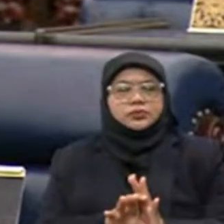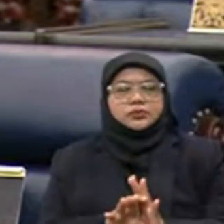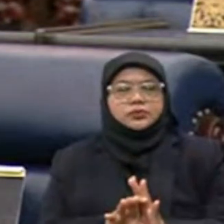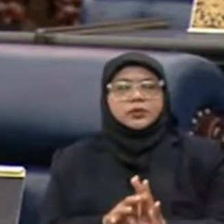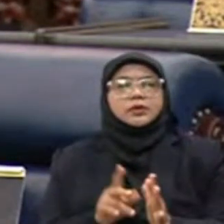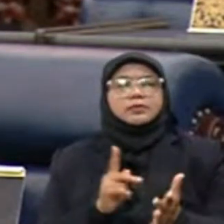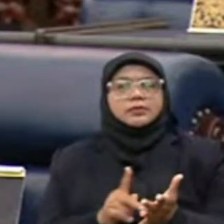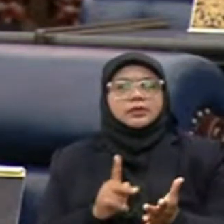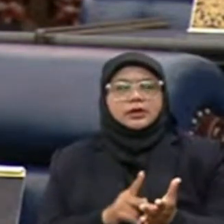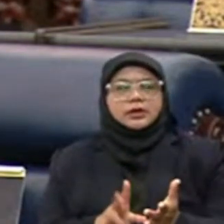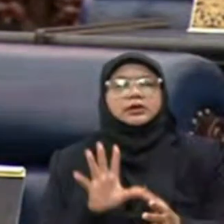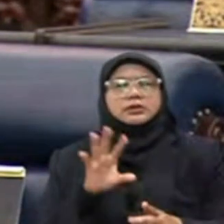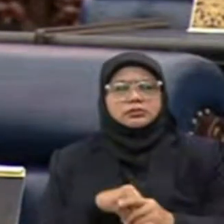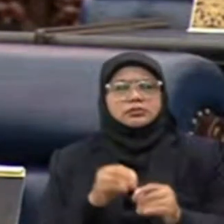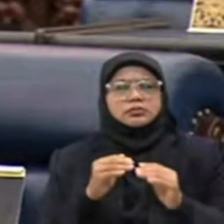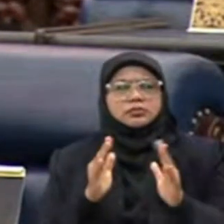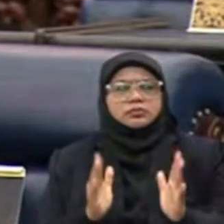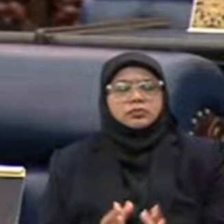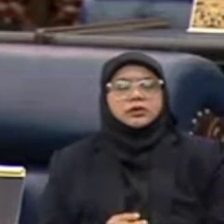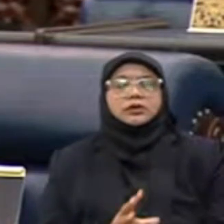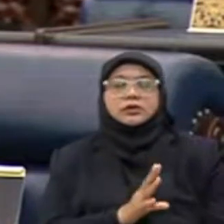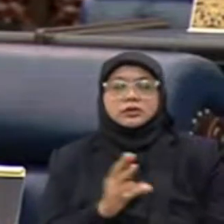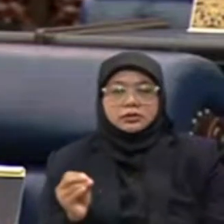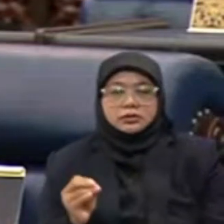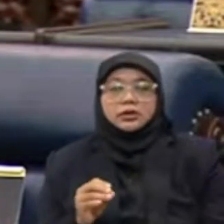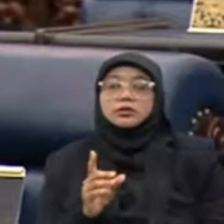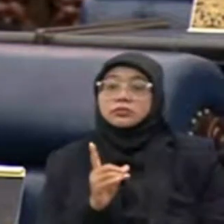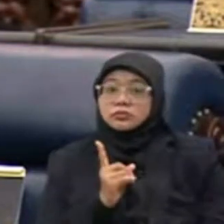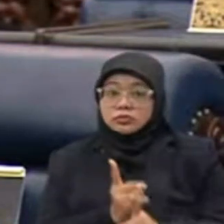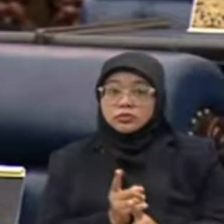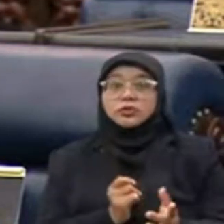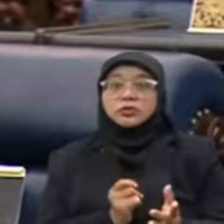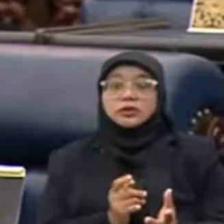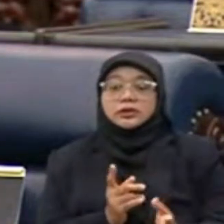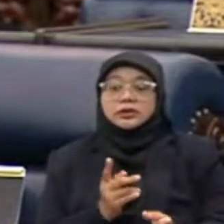perbelanjaan isi rumah kalau begitu caranya terus-terus